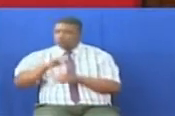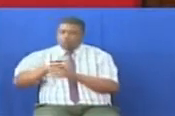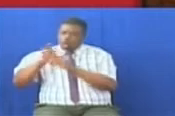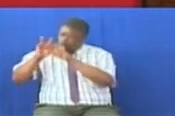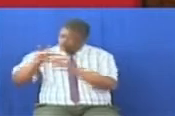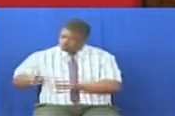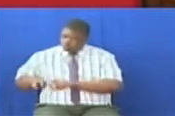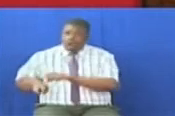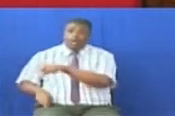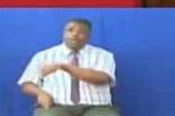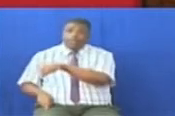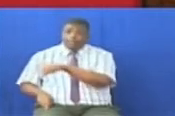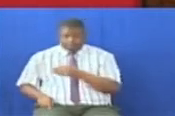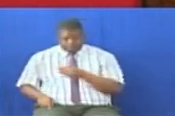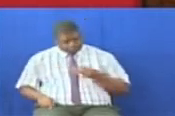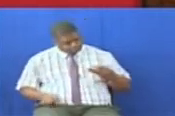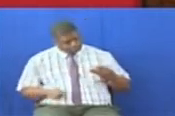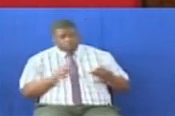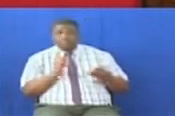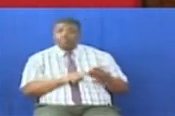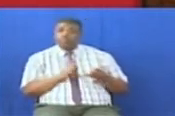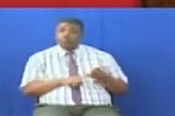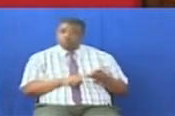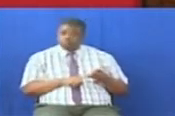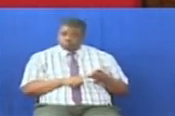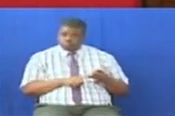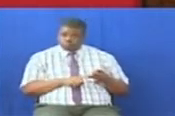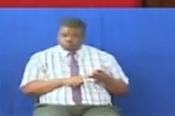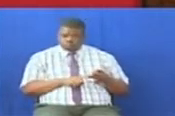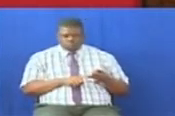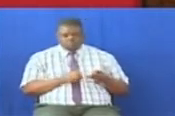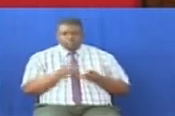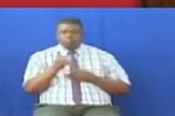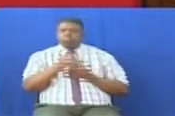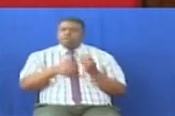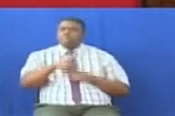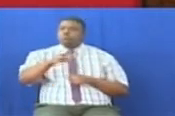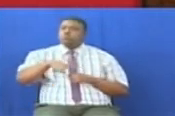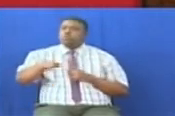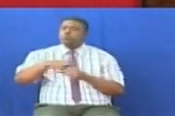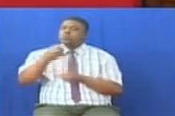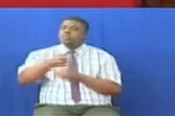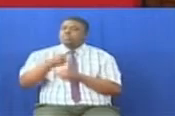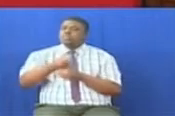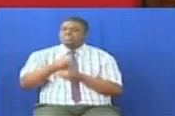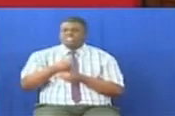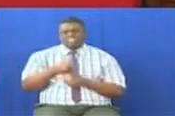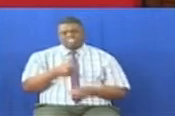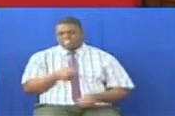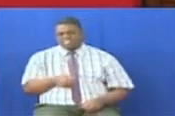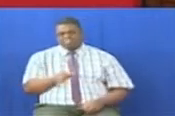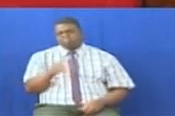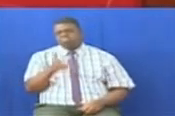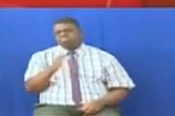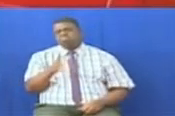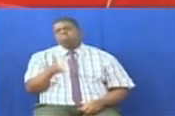Lakini jambo lingine ni uwezo mdogo wa baadhi ya watendaji wetu katika mamlaka za serikali za mitaa.